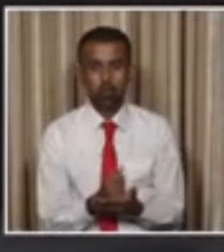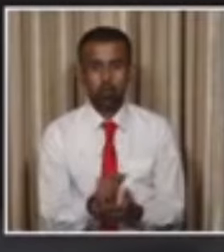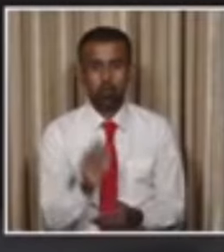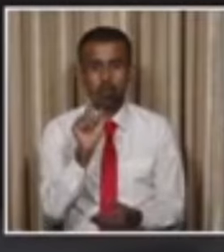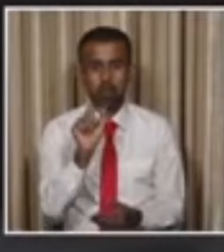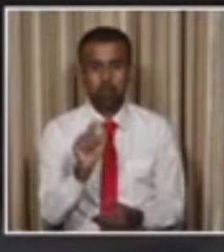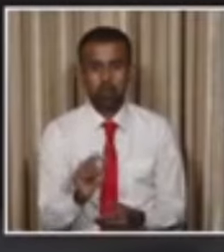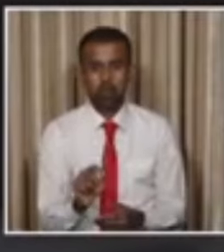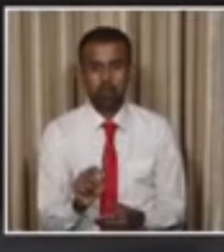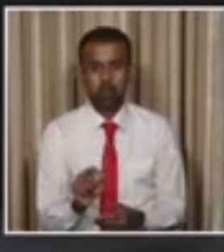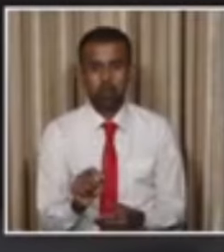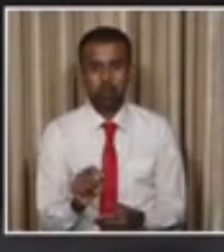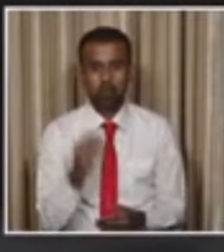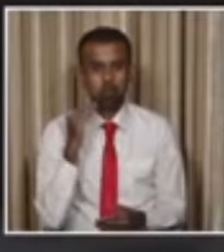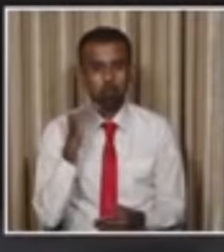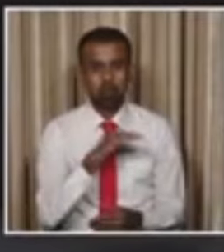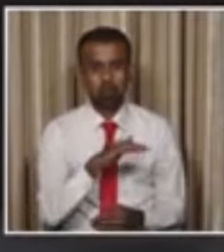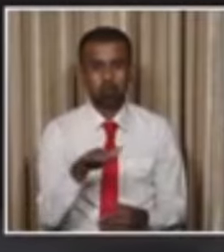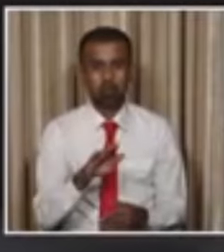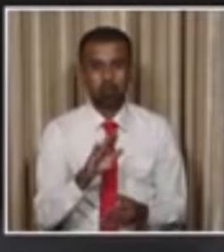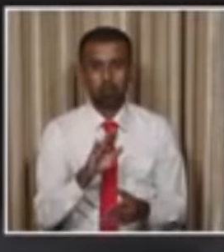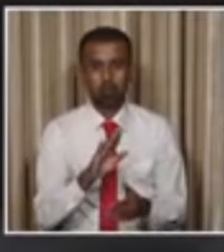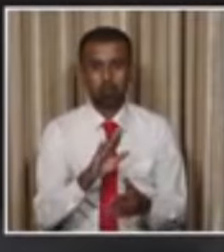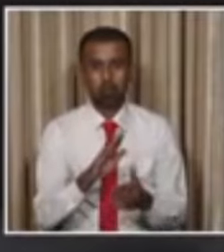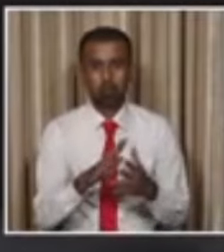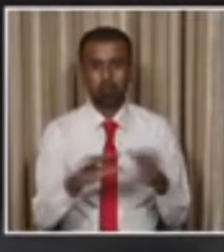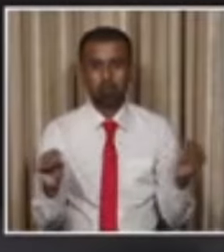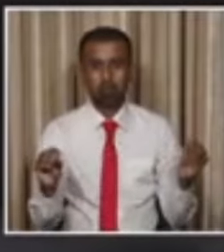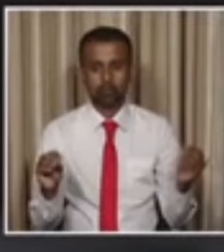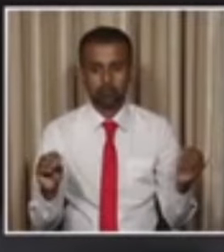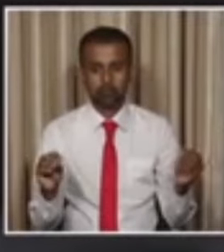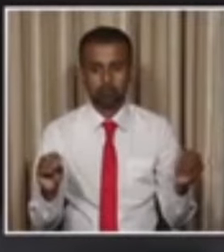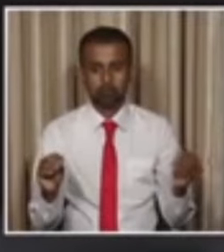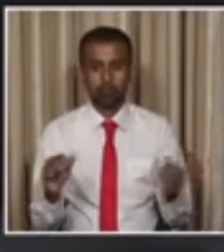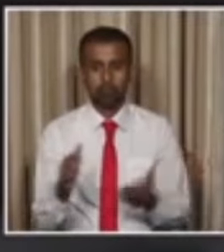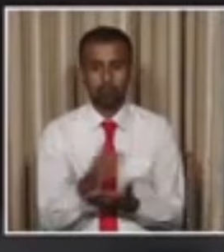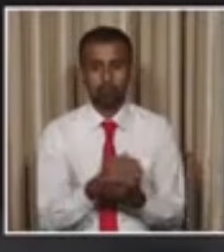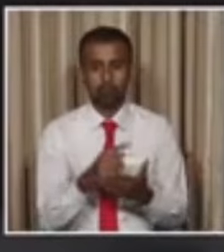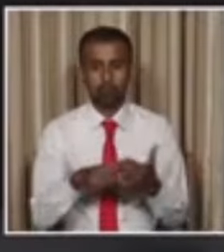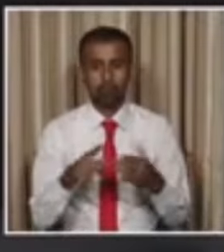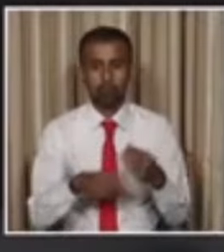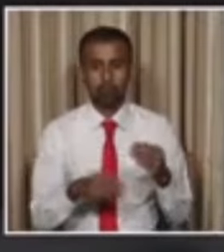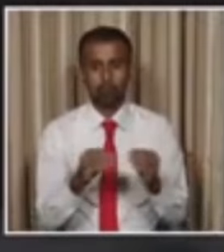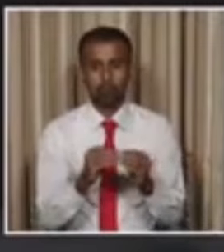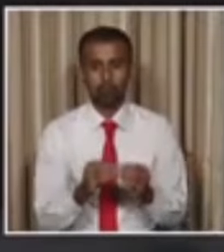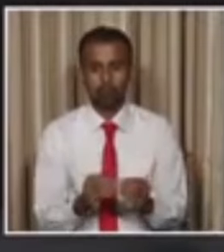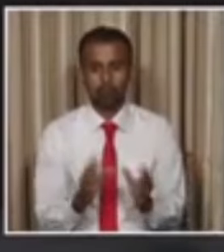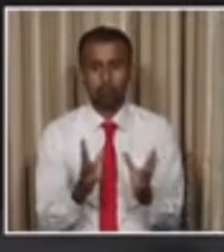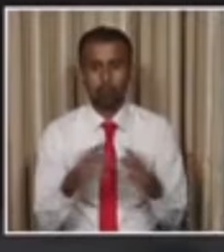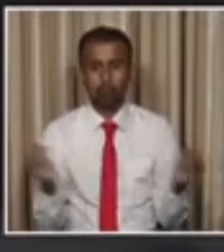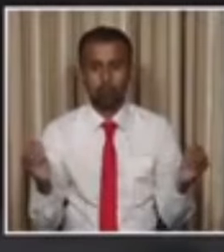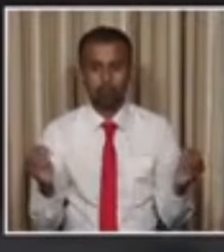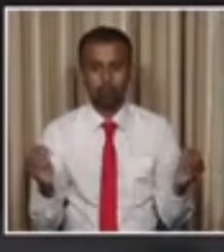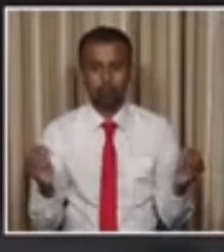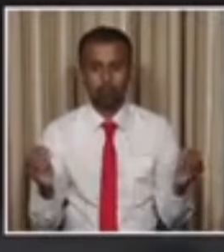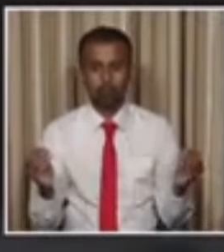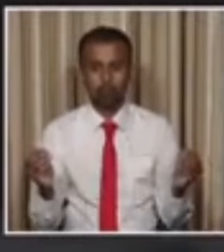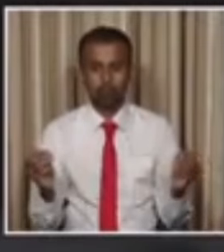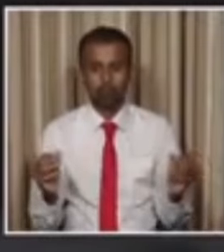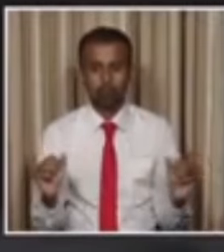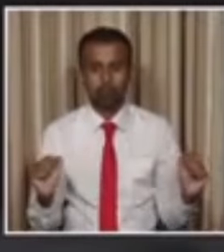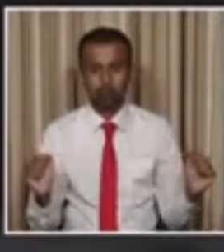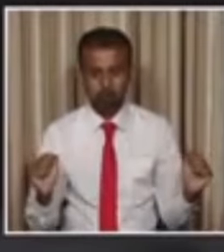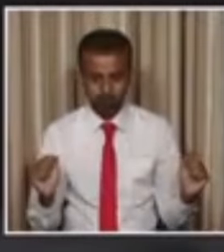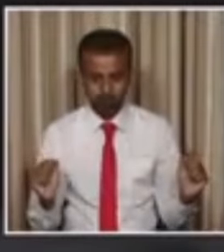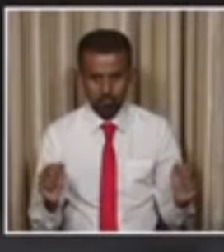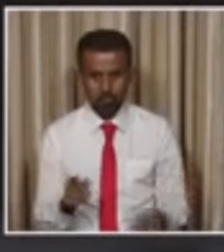යෝජනා ජනතාව අතින් නිෂ්ප්‍රභ වෙන නිසා, ඒ ගැල් සියලු දෙනාගේම ඡන්ද ව්‍යාපාර නිෂ්ප්‍රභ වෙනවයි කියලා භීතියක්